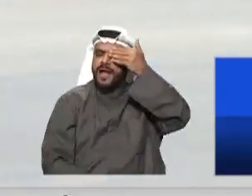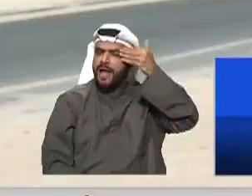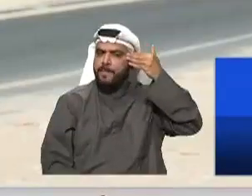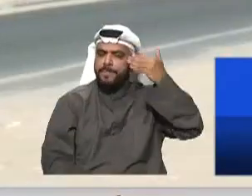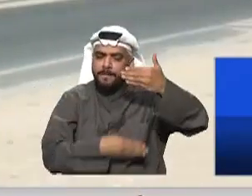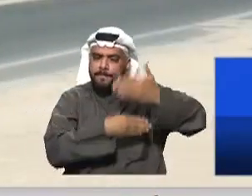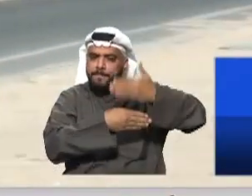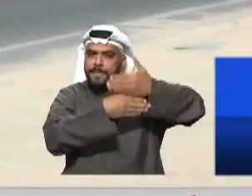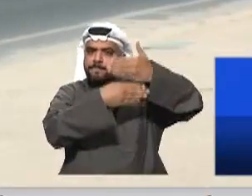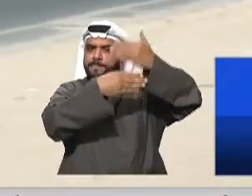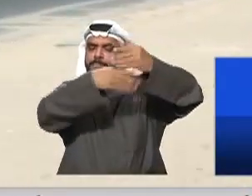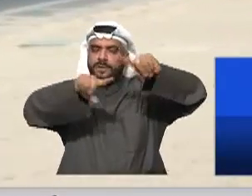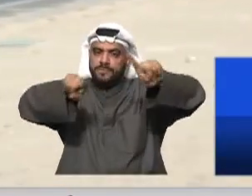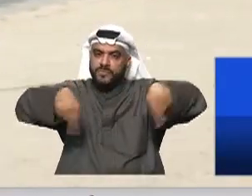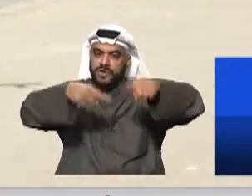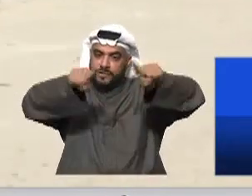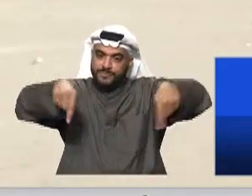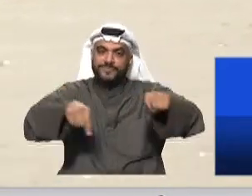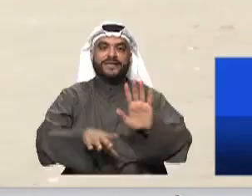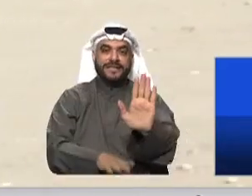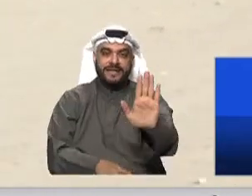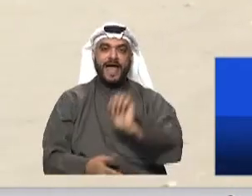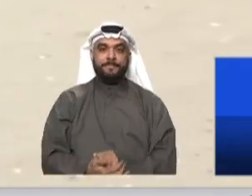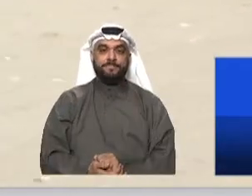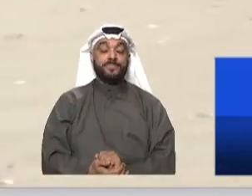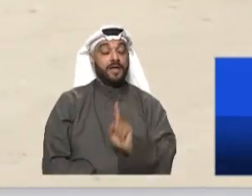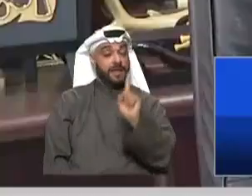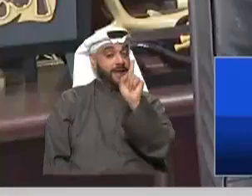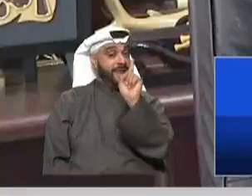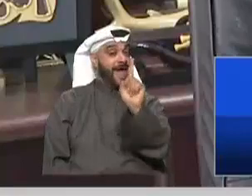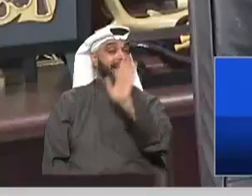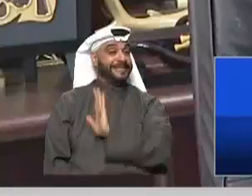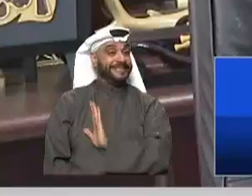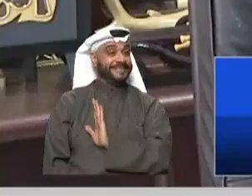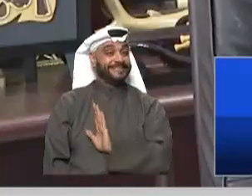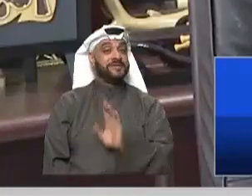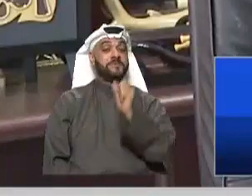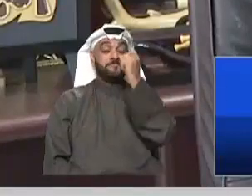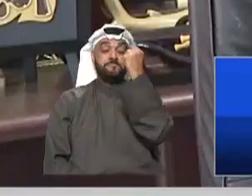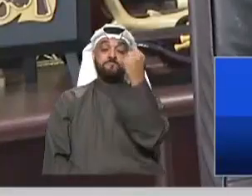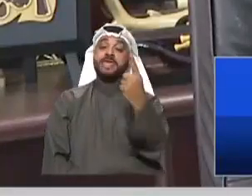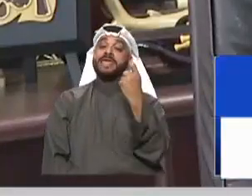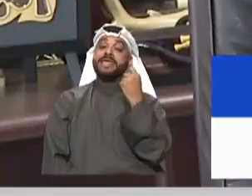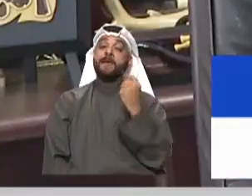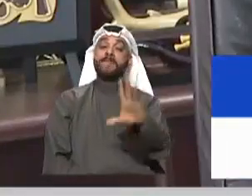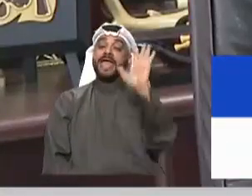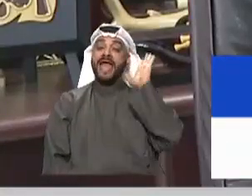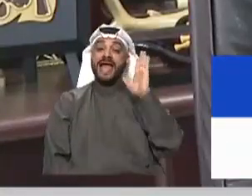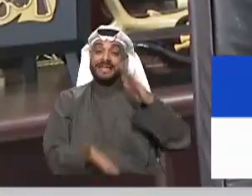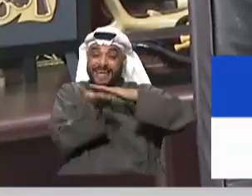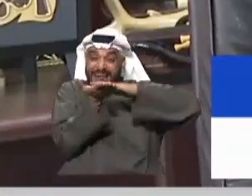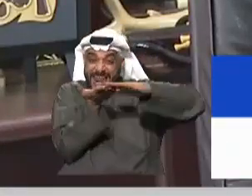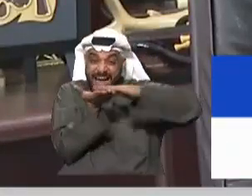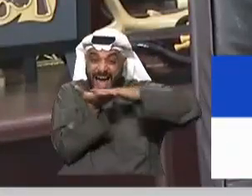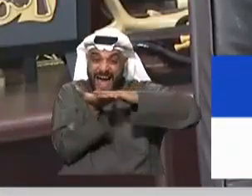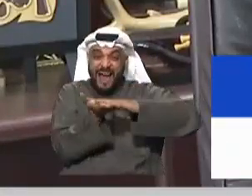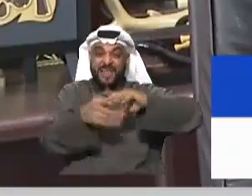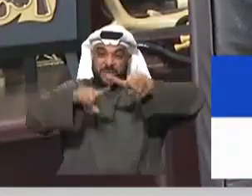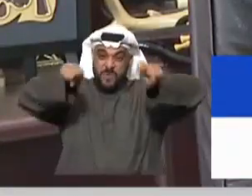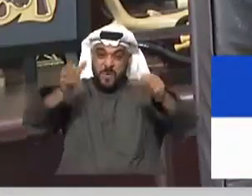مدن سكنيه راح طبعا يؤثر تاثير ايجابي بالعكس وليس سلبي